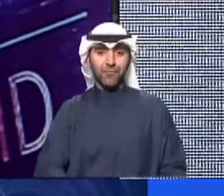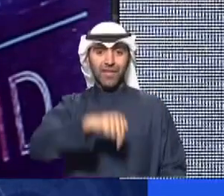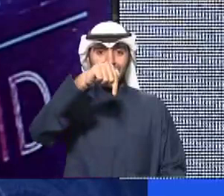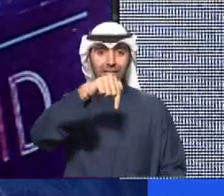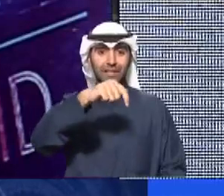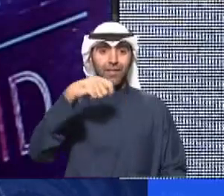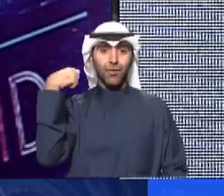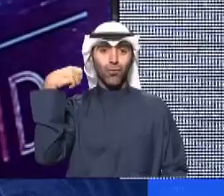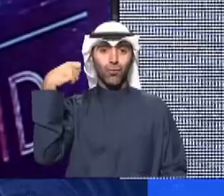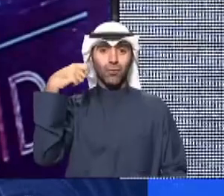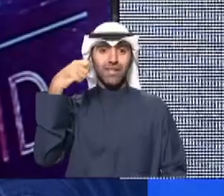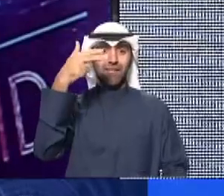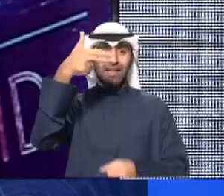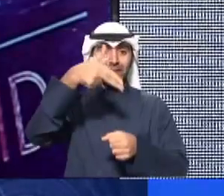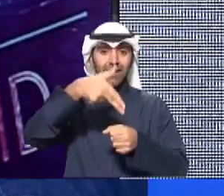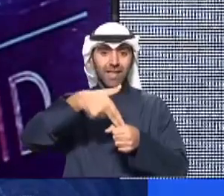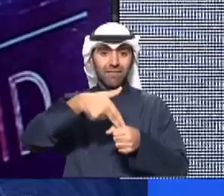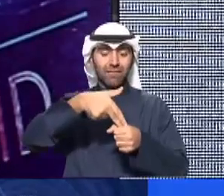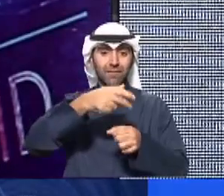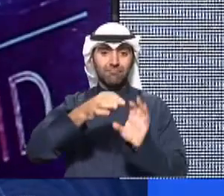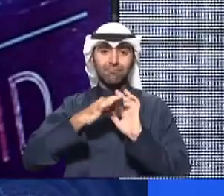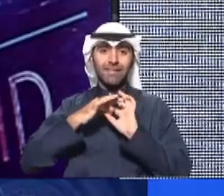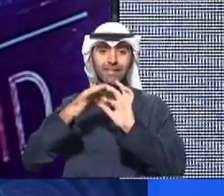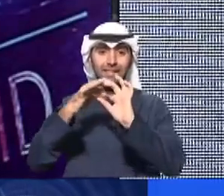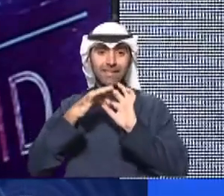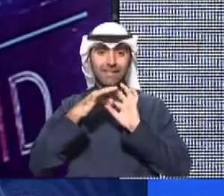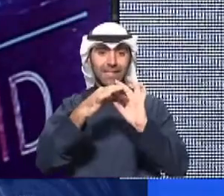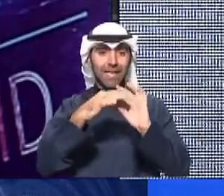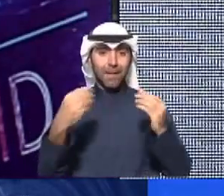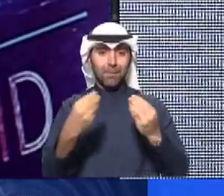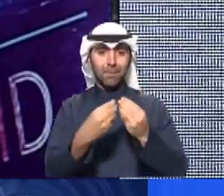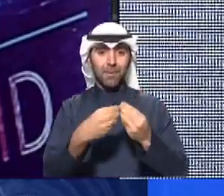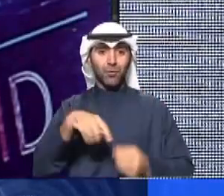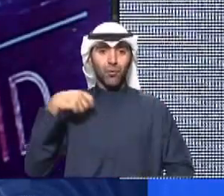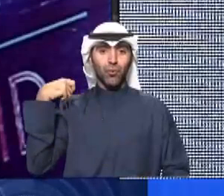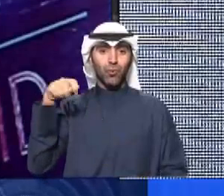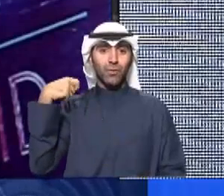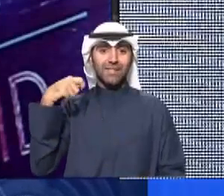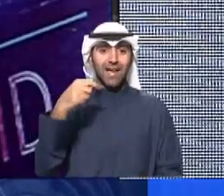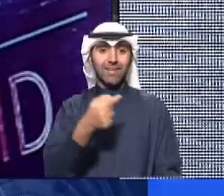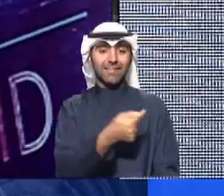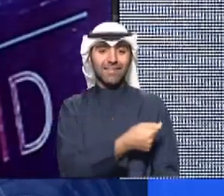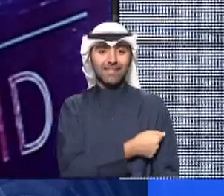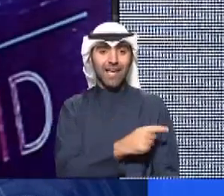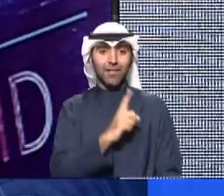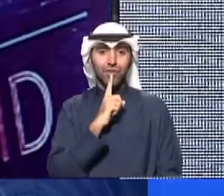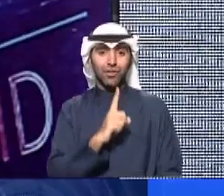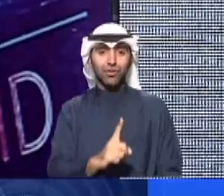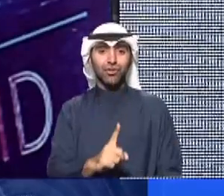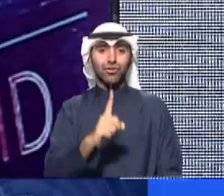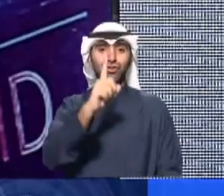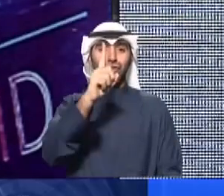شركاته، بالإضافة إلى وزارة النفط، بالإضافة إلى بالفترة القريبة إن شاء الله خطتنا أن نتوسع إلى